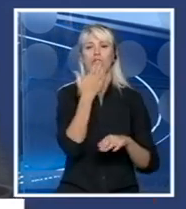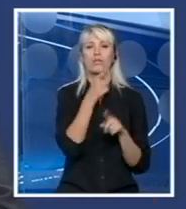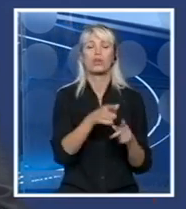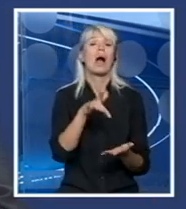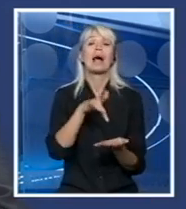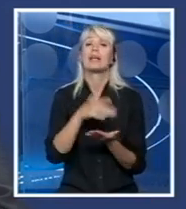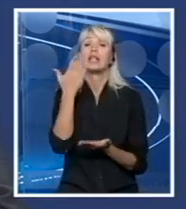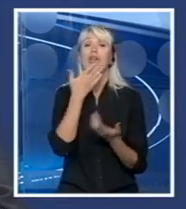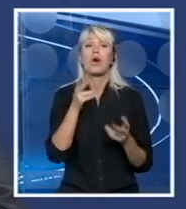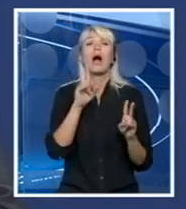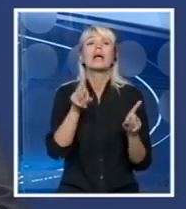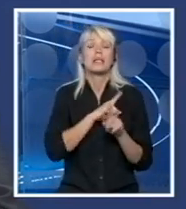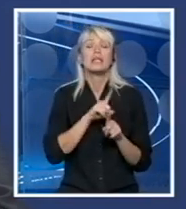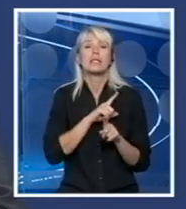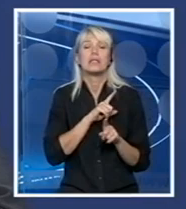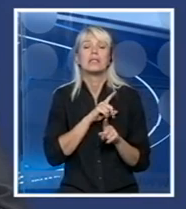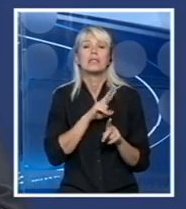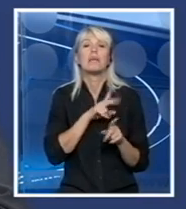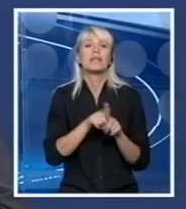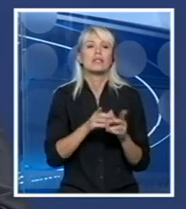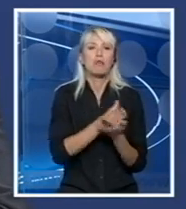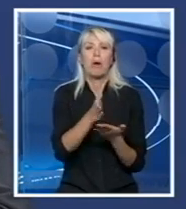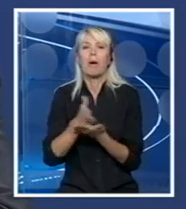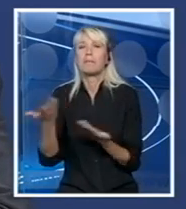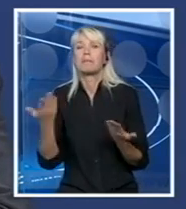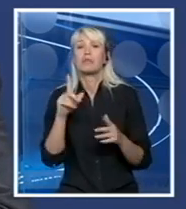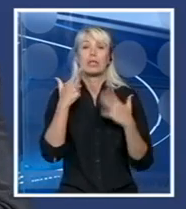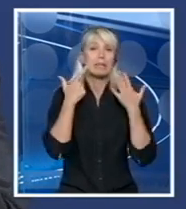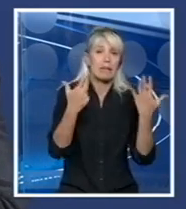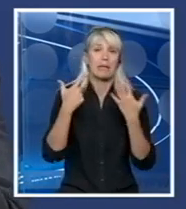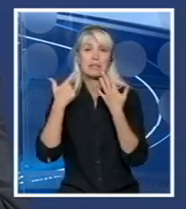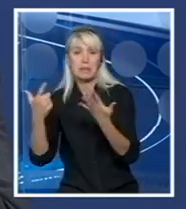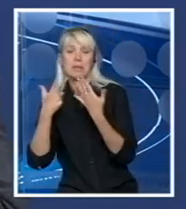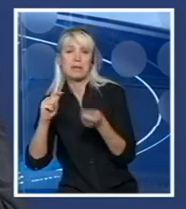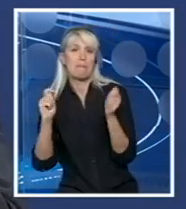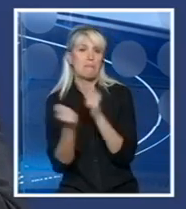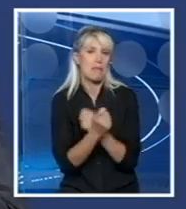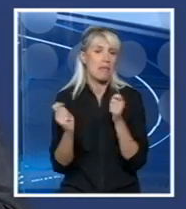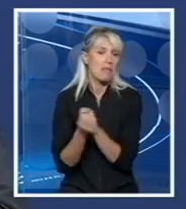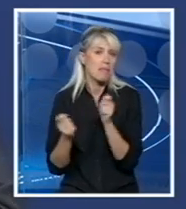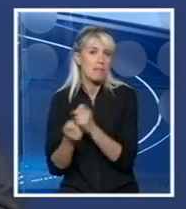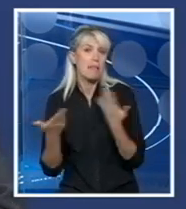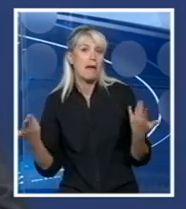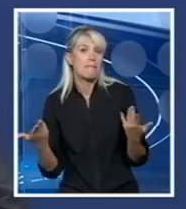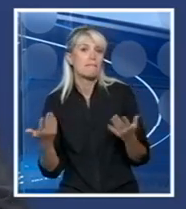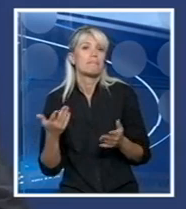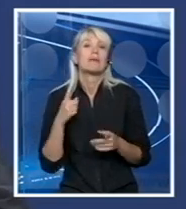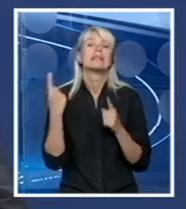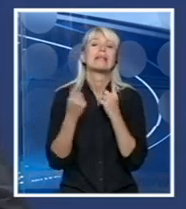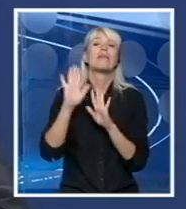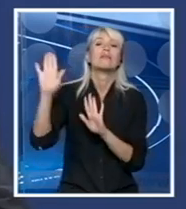da rade nedeljno. Po vertikali, da će da rade od 1. do 4. jedna grupa ili će deliti opet po raznim grupama, zavisi od